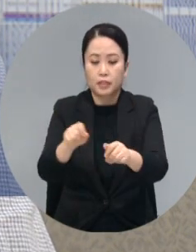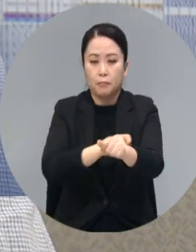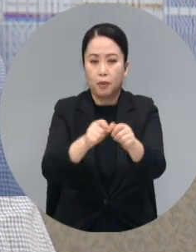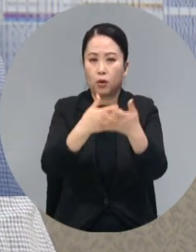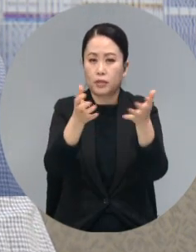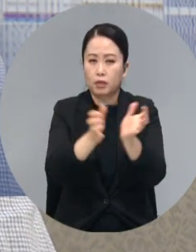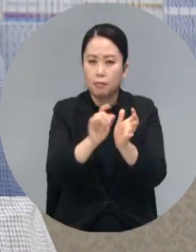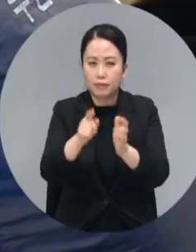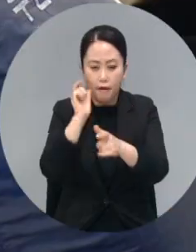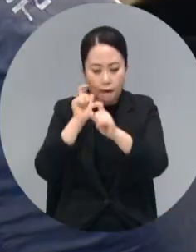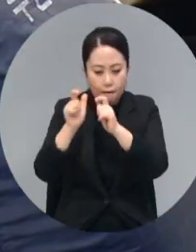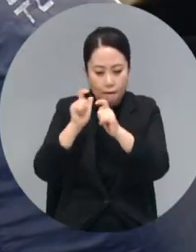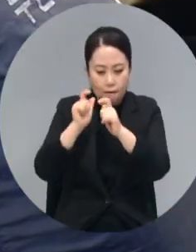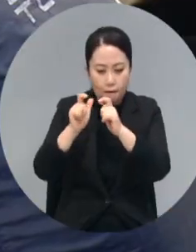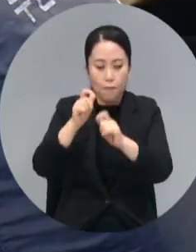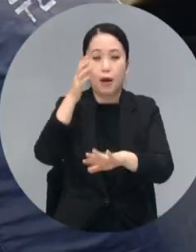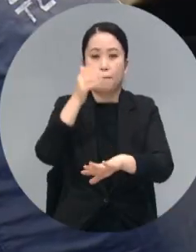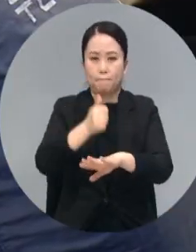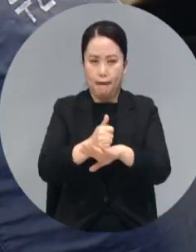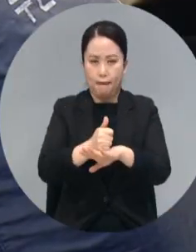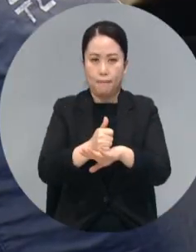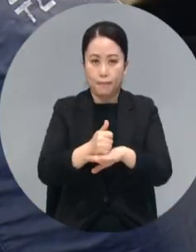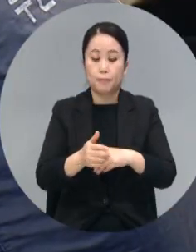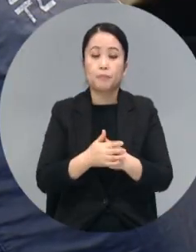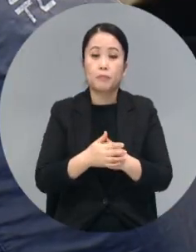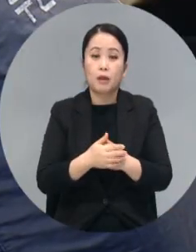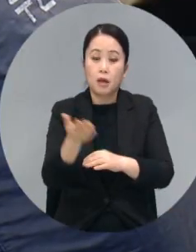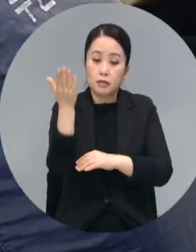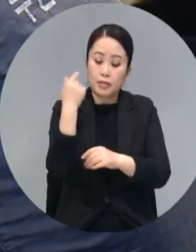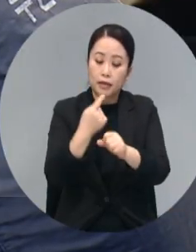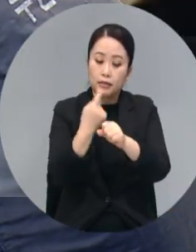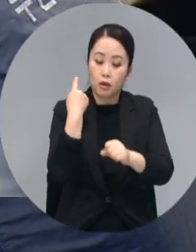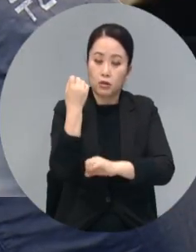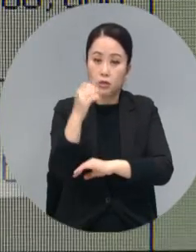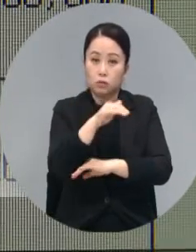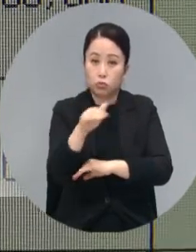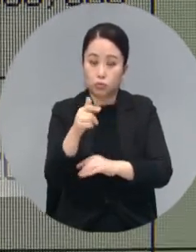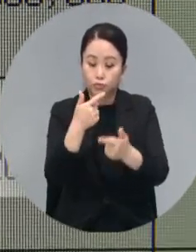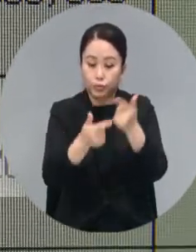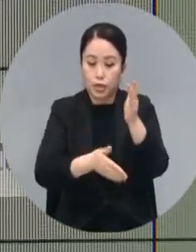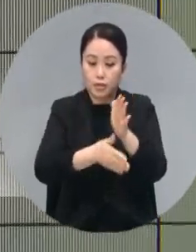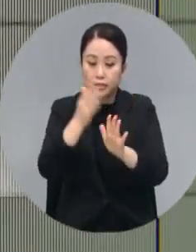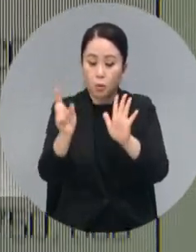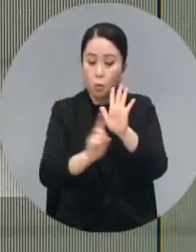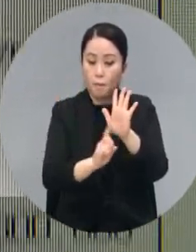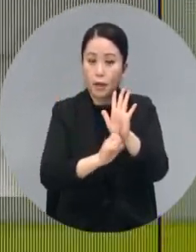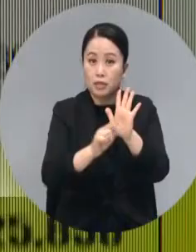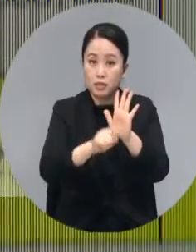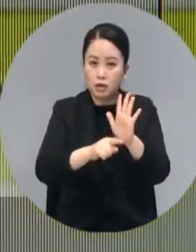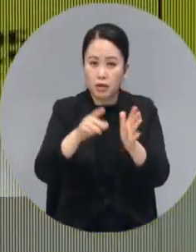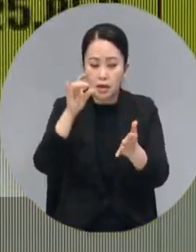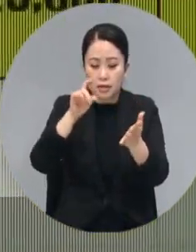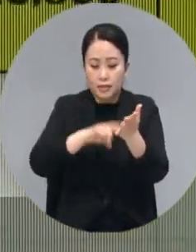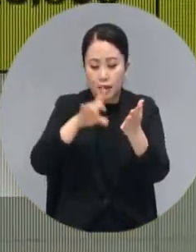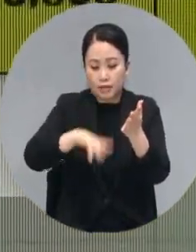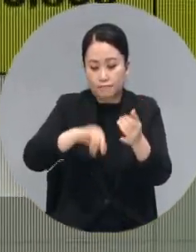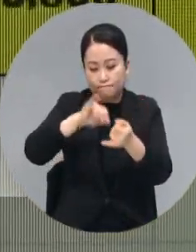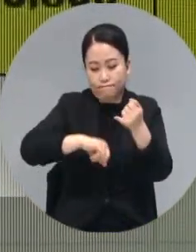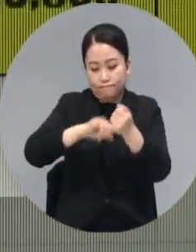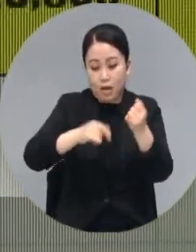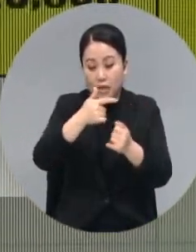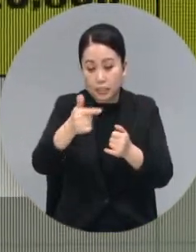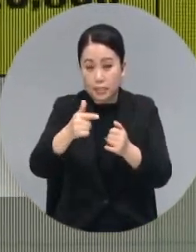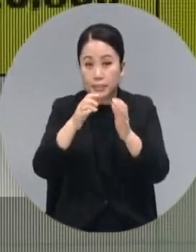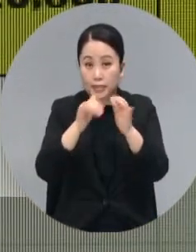대하여 고민한 끝에 지난해 기준 부산시가 홈페이지를 통해 공개한 고액 상습 체납자는